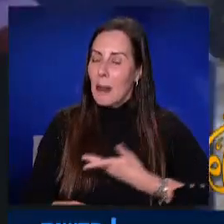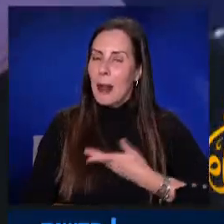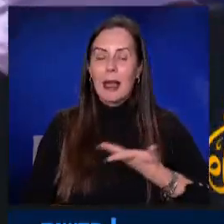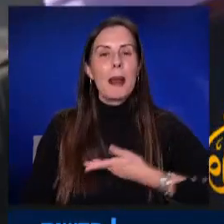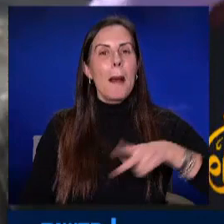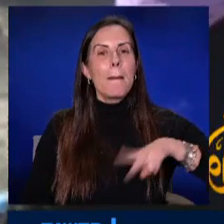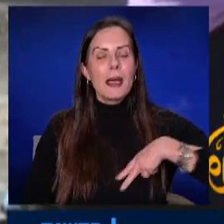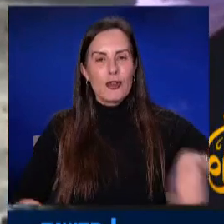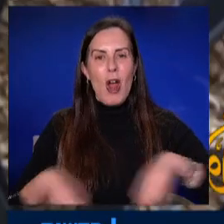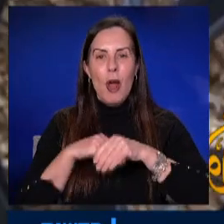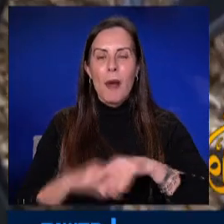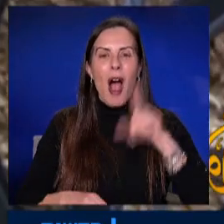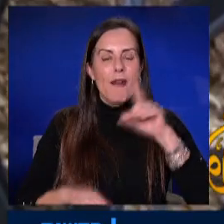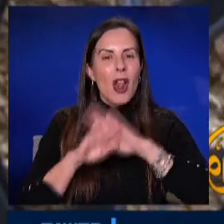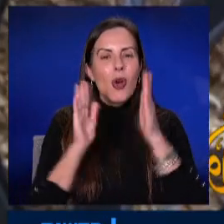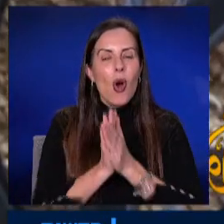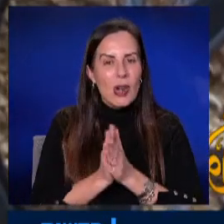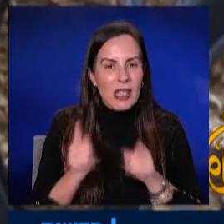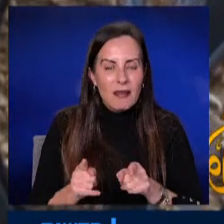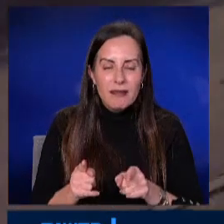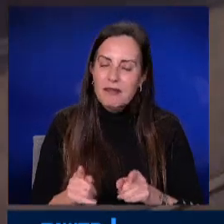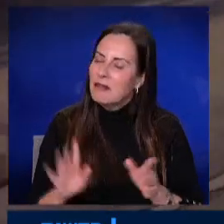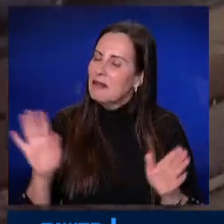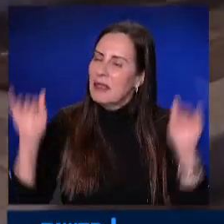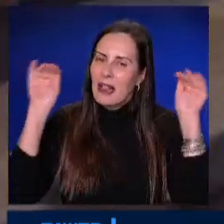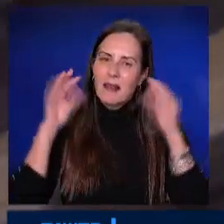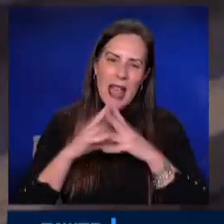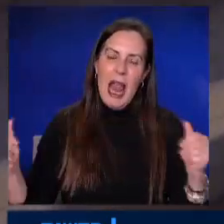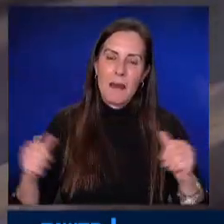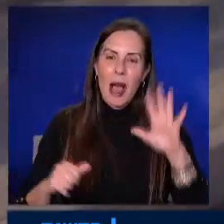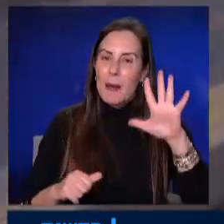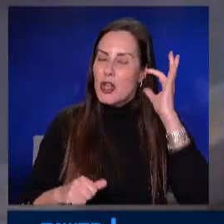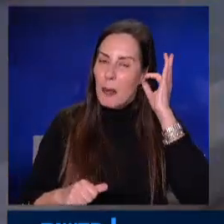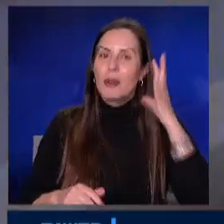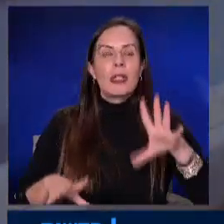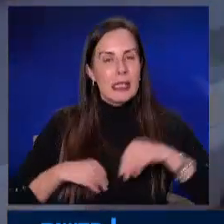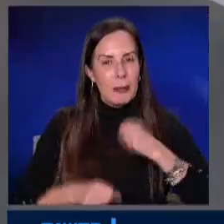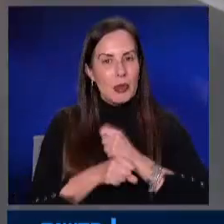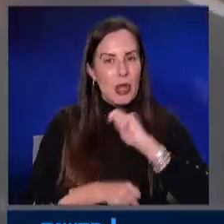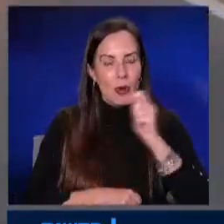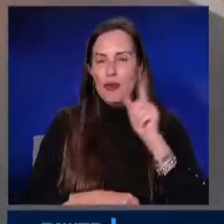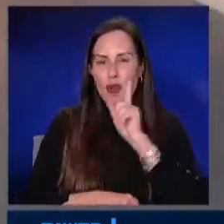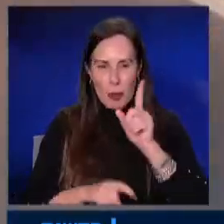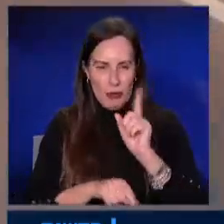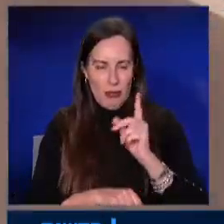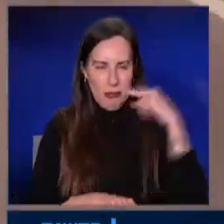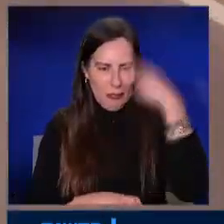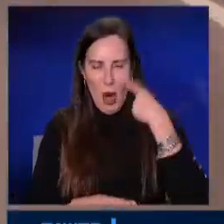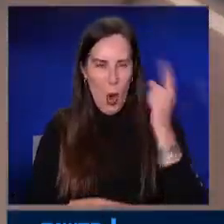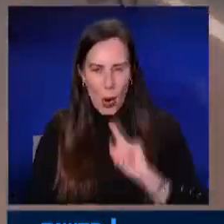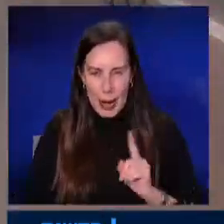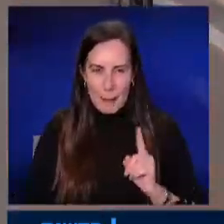נובל לשלום. אבל כל זה כאמור ירד לטמיון. חמש הרוכבות שהסכימו להתראיין בשמות בדויים ופנים